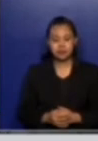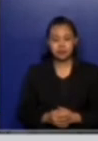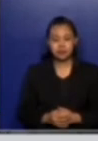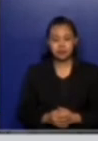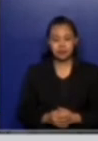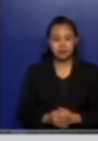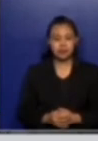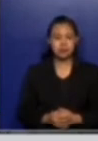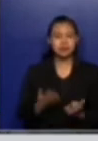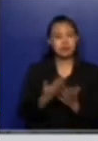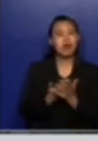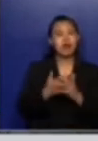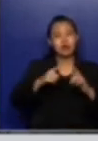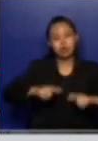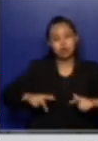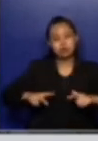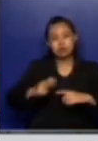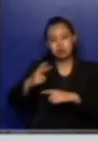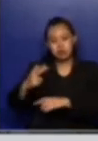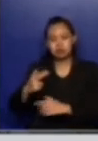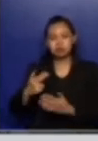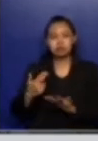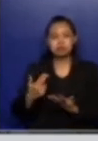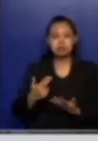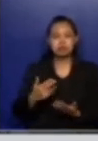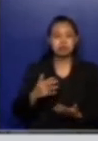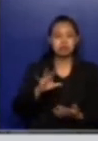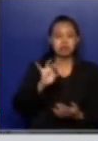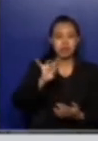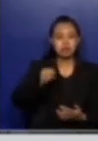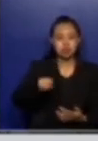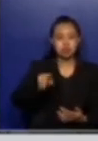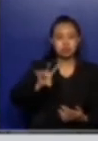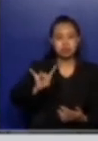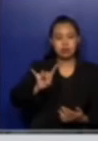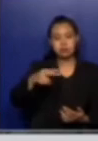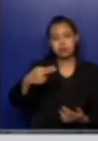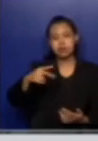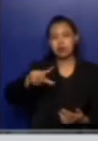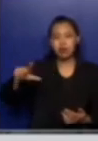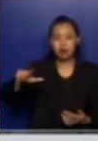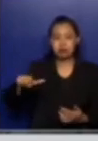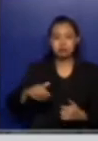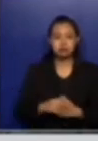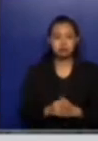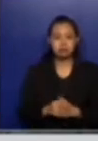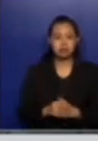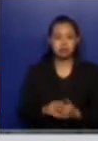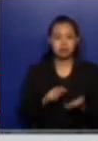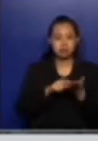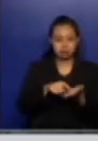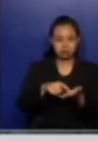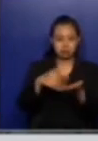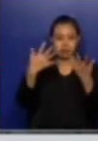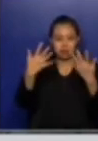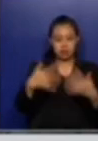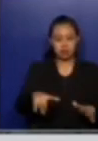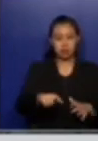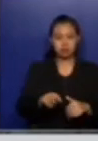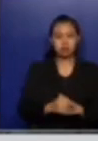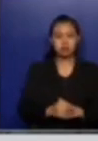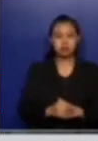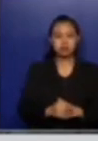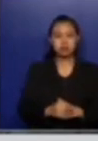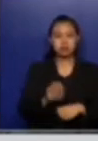ตัดลดไปในงบกลาง 8.8 หมื่นล้านที่สภาแห่งนี้ได้เสนอไปแล้วโดยตัดงบจ